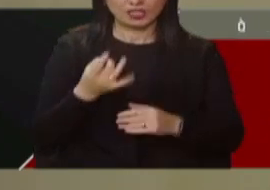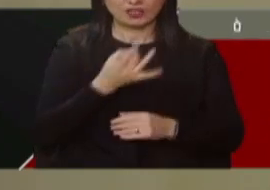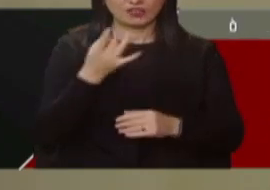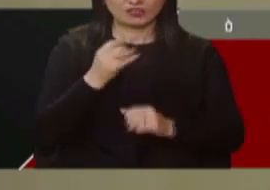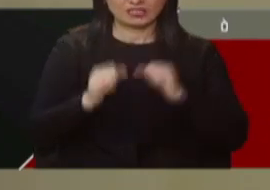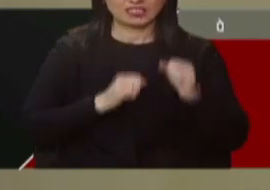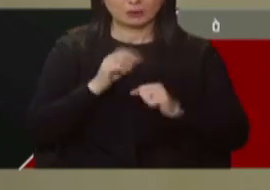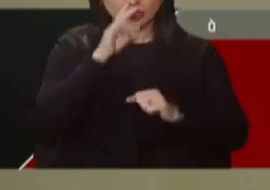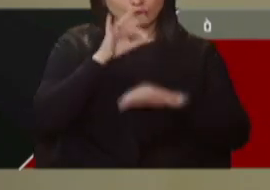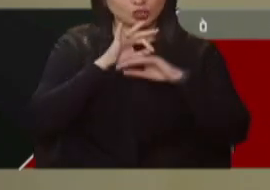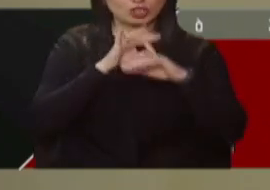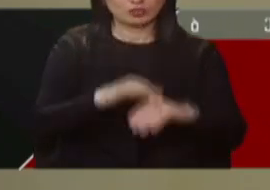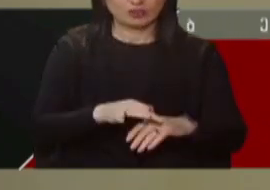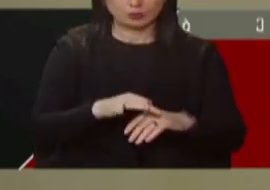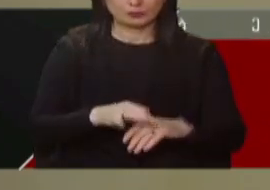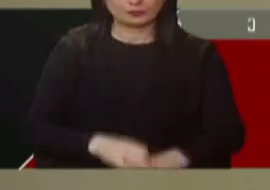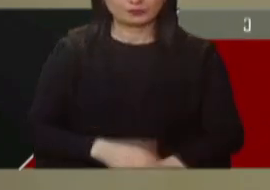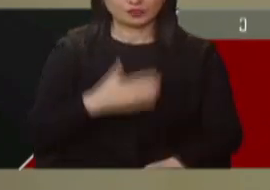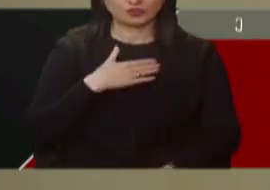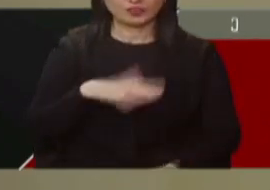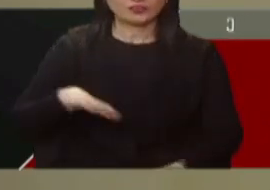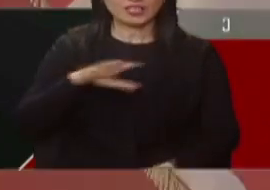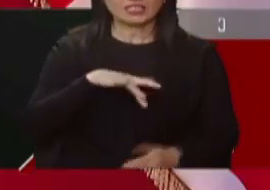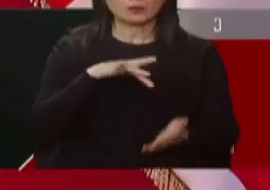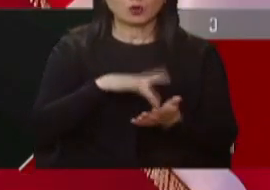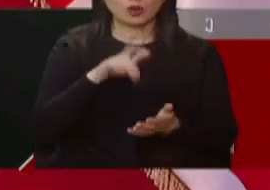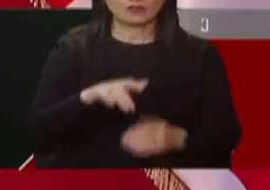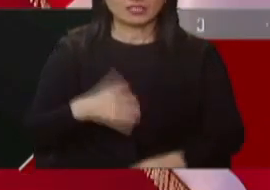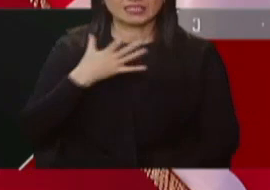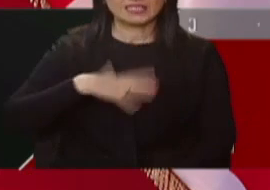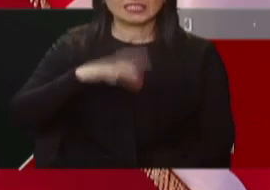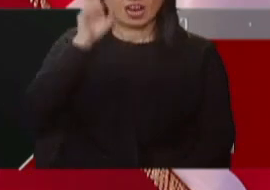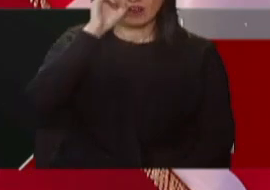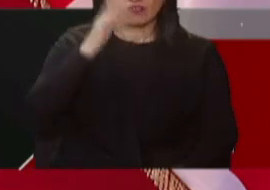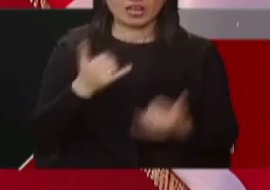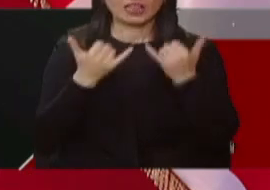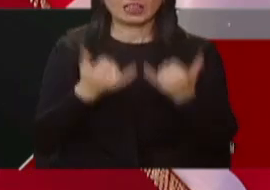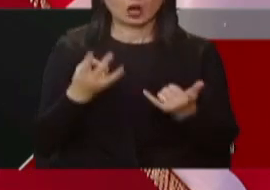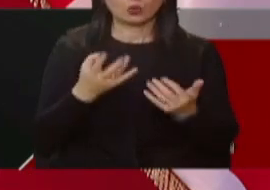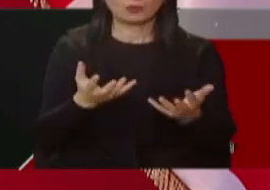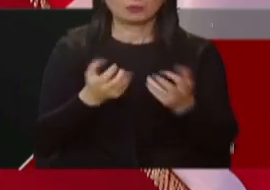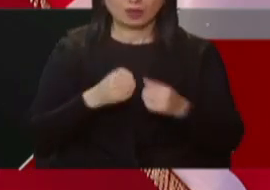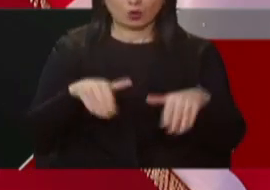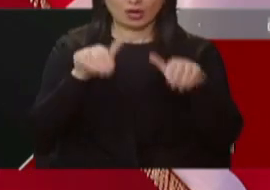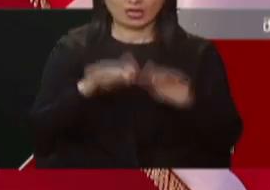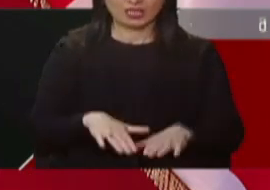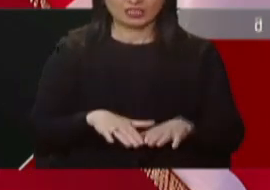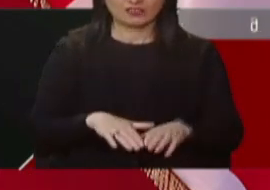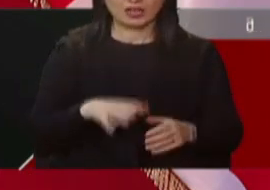kidev ertkhel stiloben shestomashi sheiqvanon chveni kveqnis mokhalakheebi. Sakartvelos khelisufleba daukoneblebi unda miigos